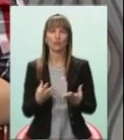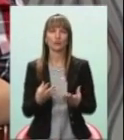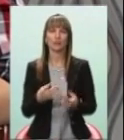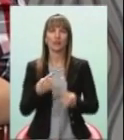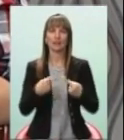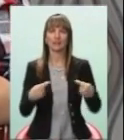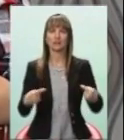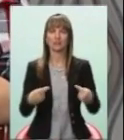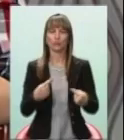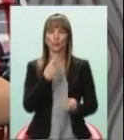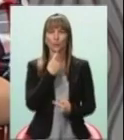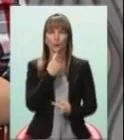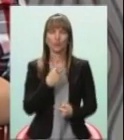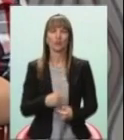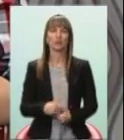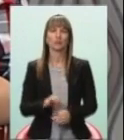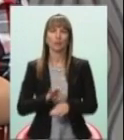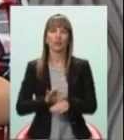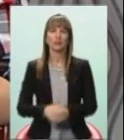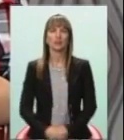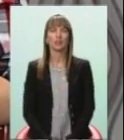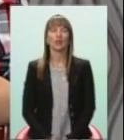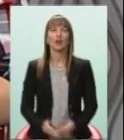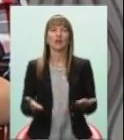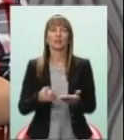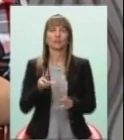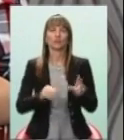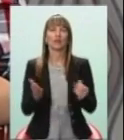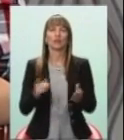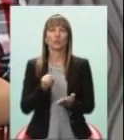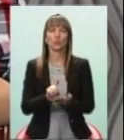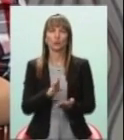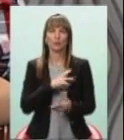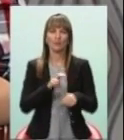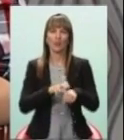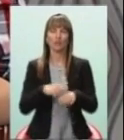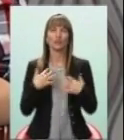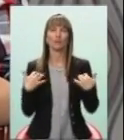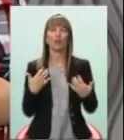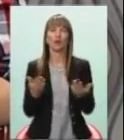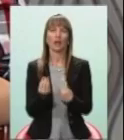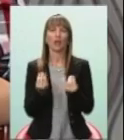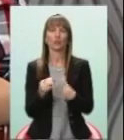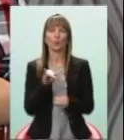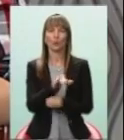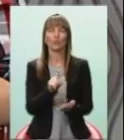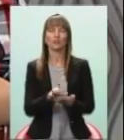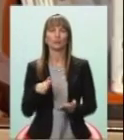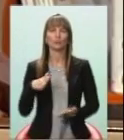там негараздів. А як ти вважаєш взагалі, яким має бути ветеринар? Якими якостями він